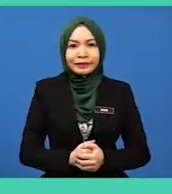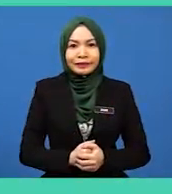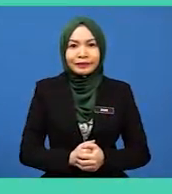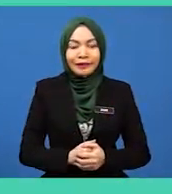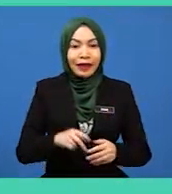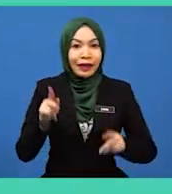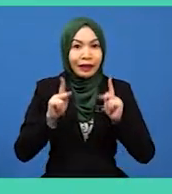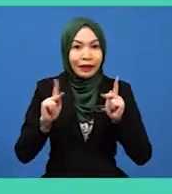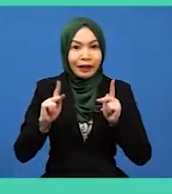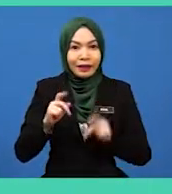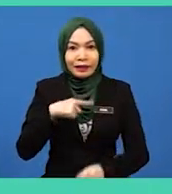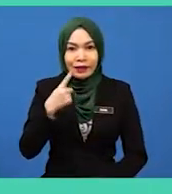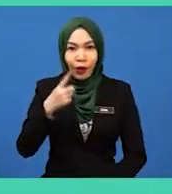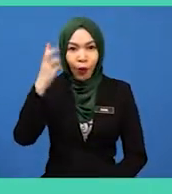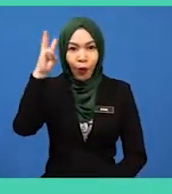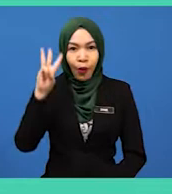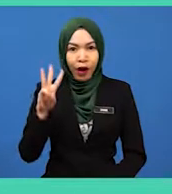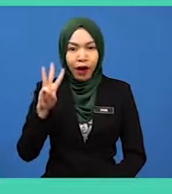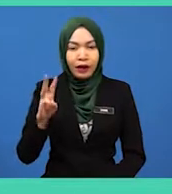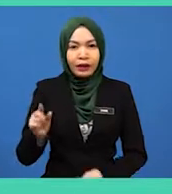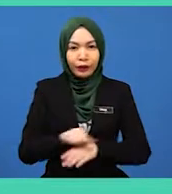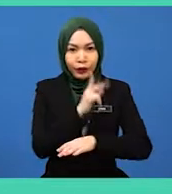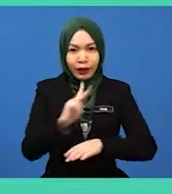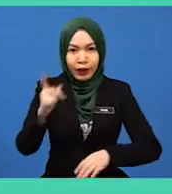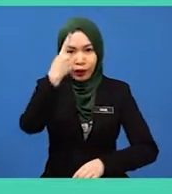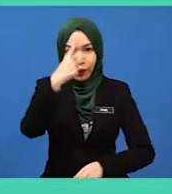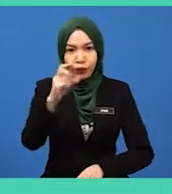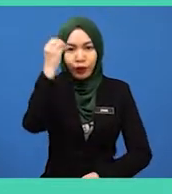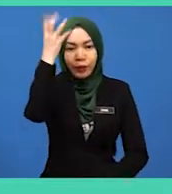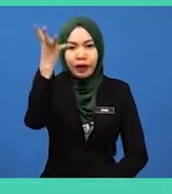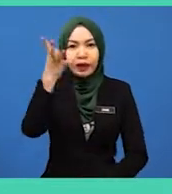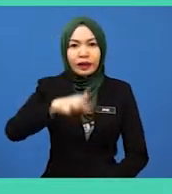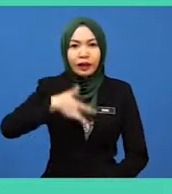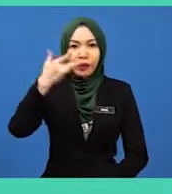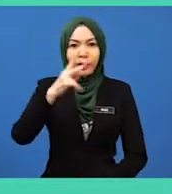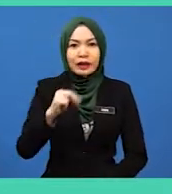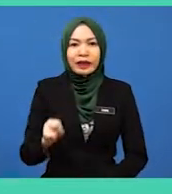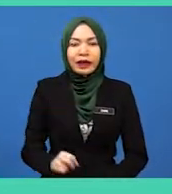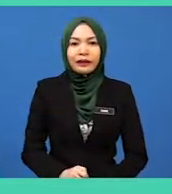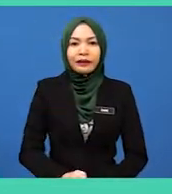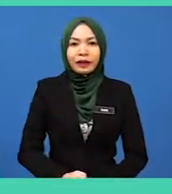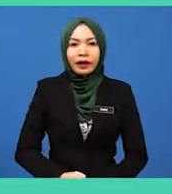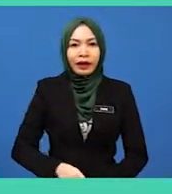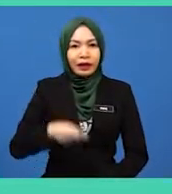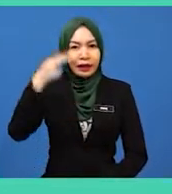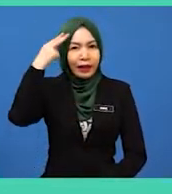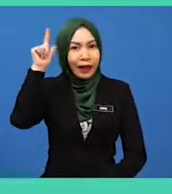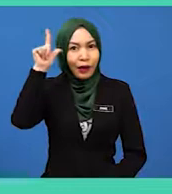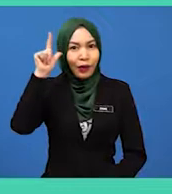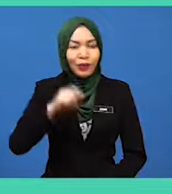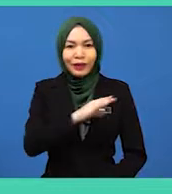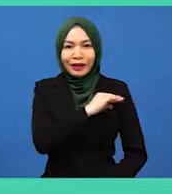Kata seru wah digunakan untuk menyatakan perasaan kagum dan teruja.